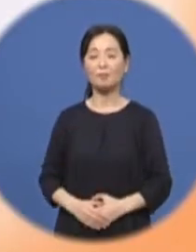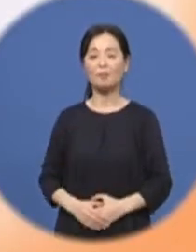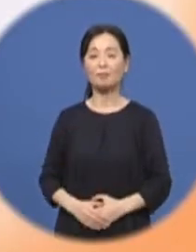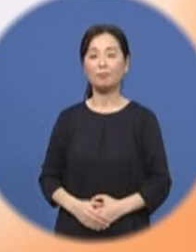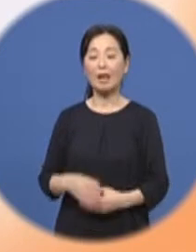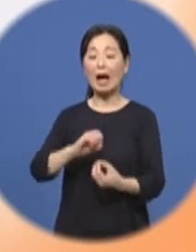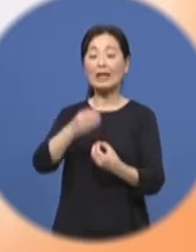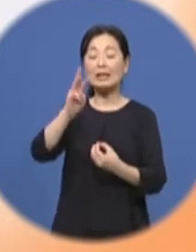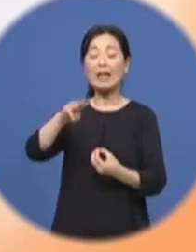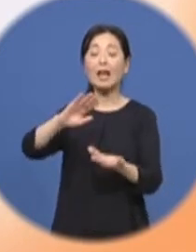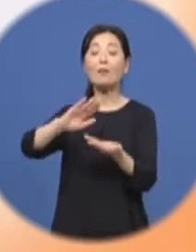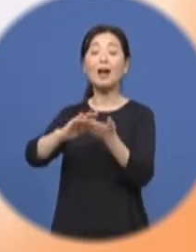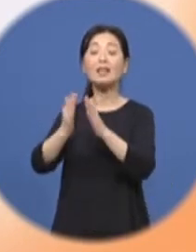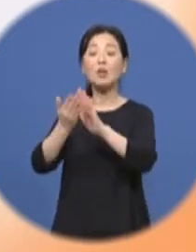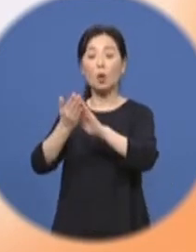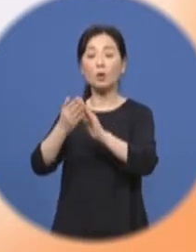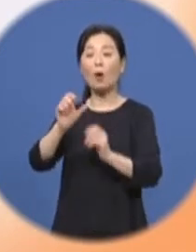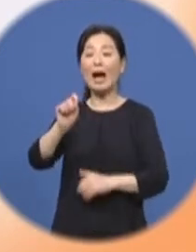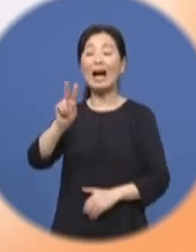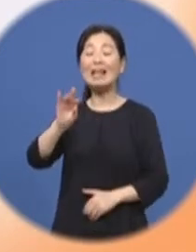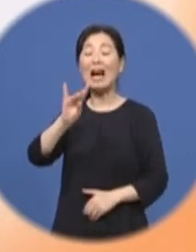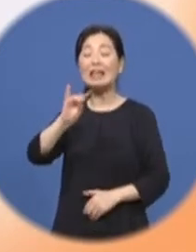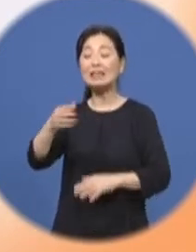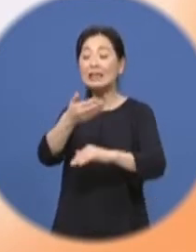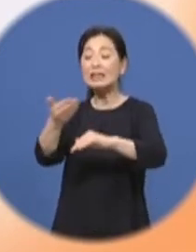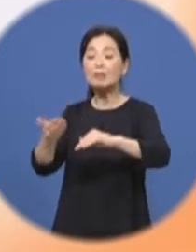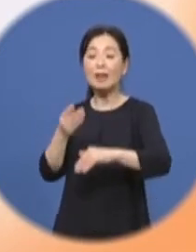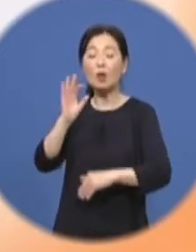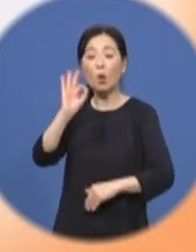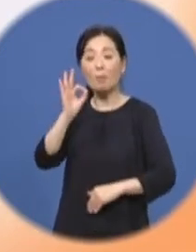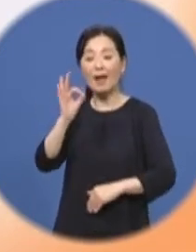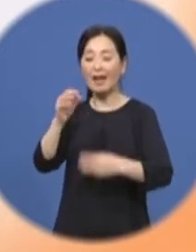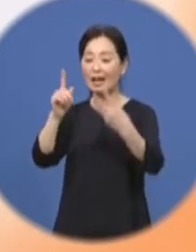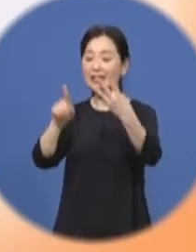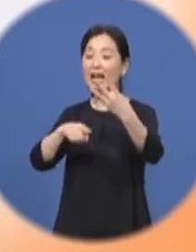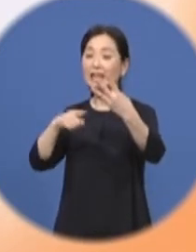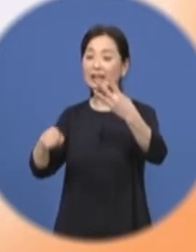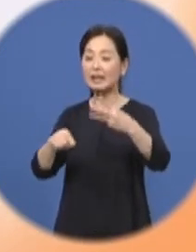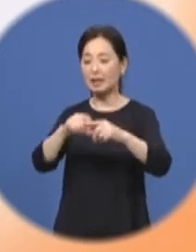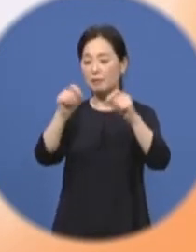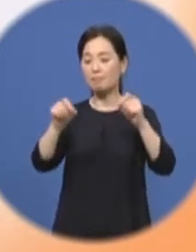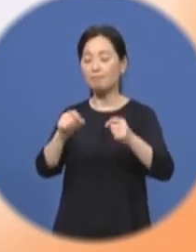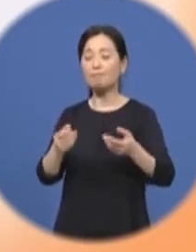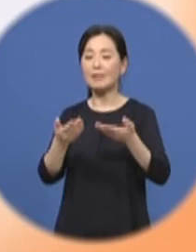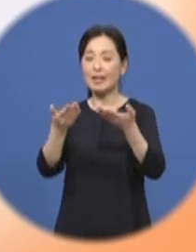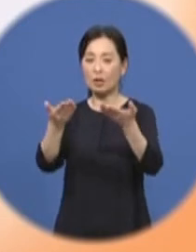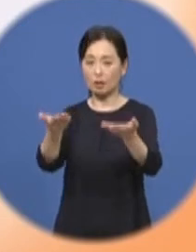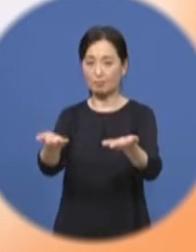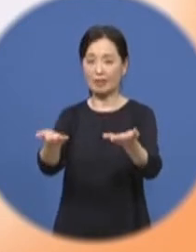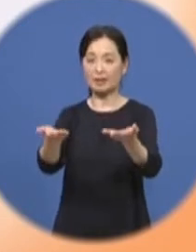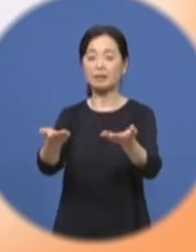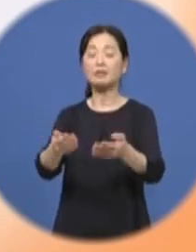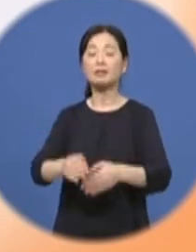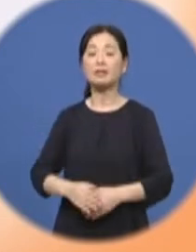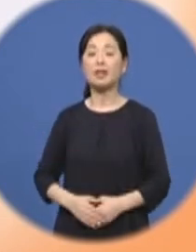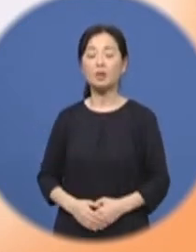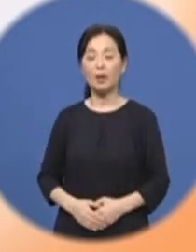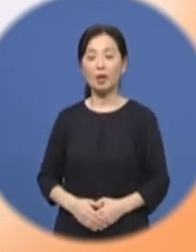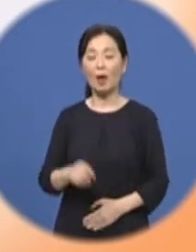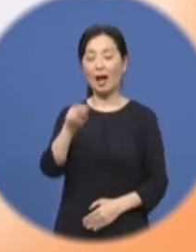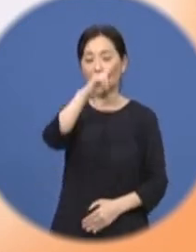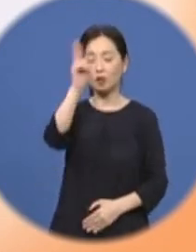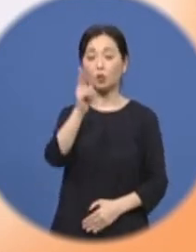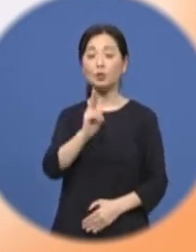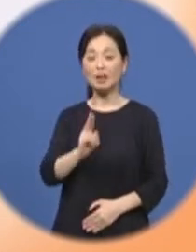有田川町の荒木島の米を3人の方々にプレゼントします。それではプレゼントクイズです